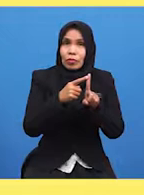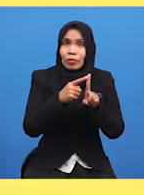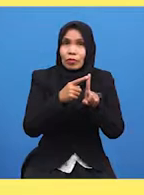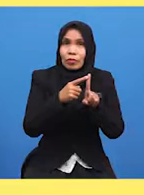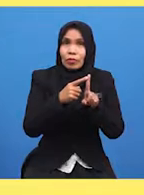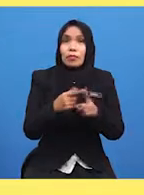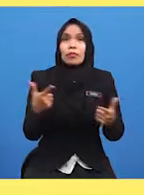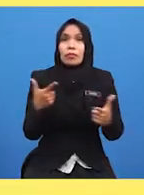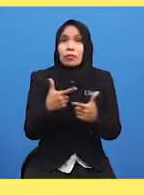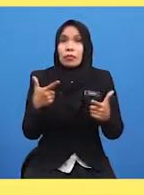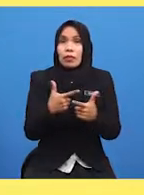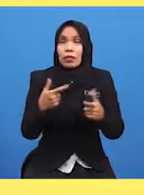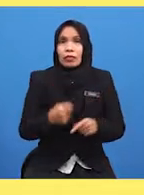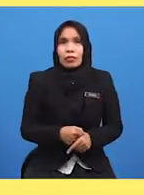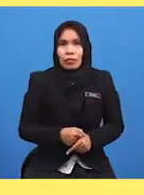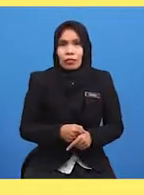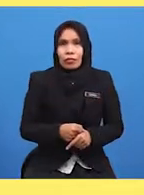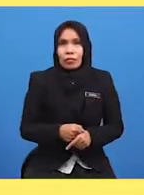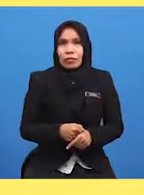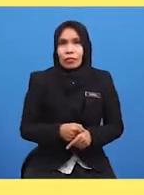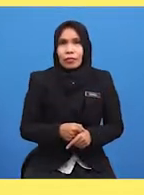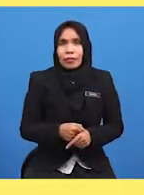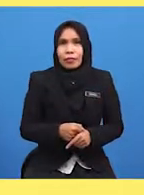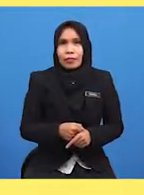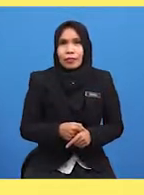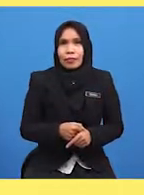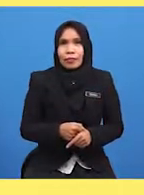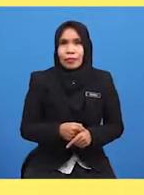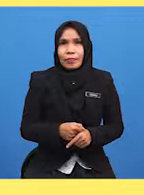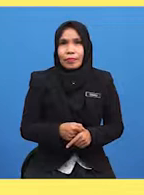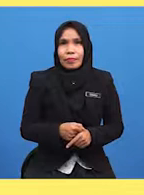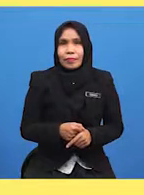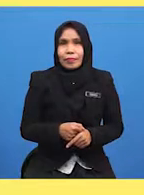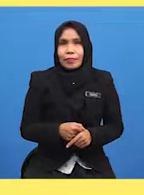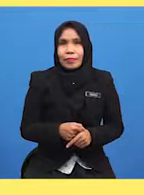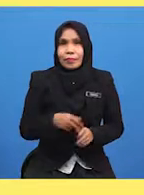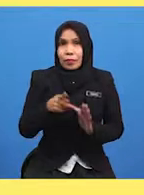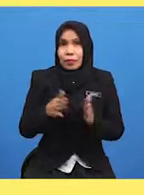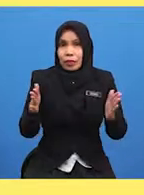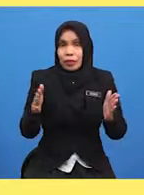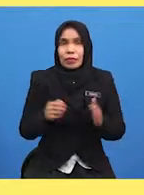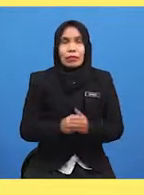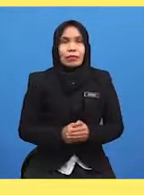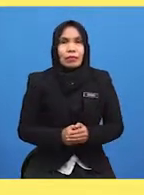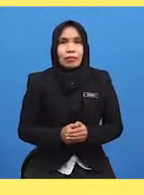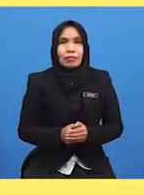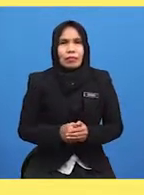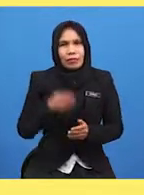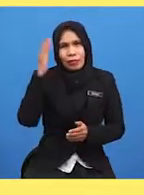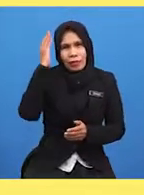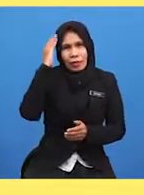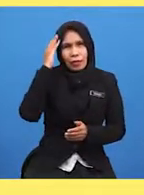pembesar di Sungai Ujung untuk menegakkan kekuasaan masing-masing di daerah Sungai Ujung ini